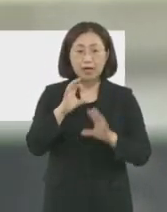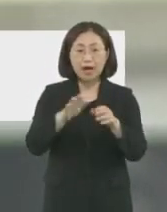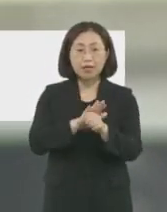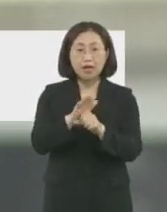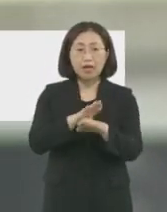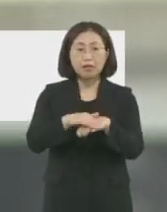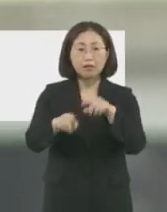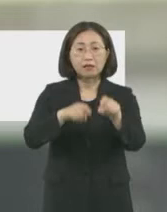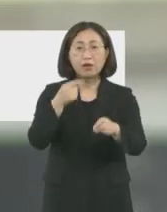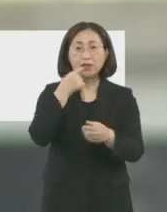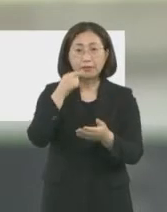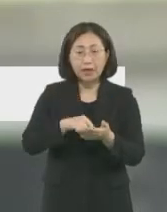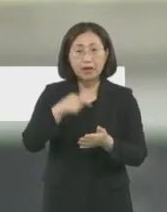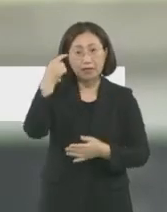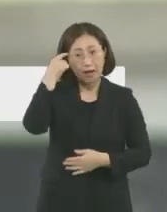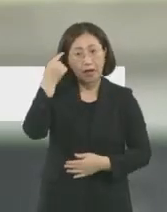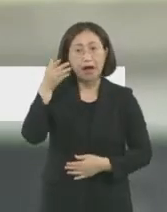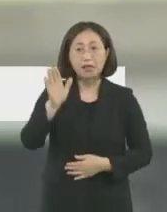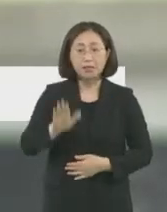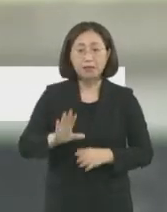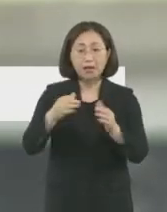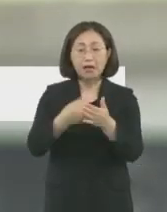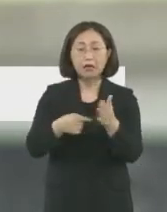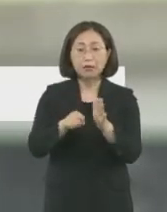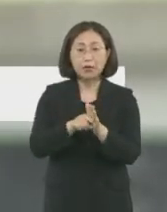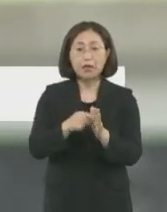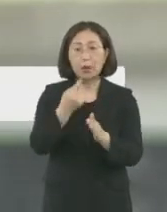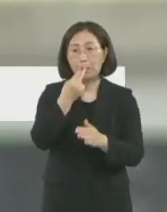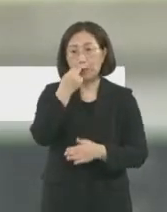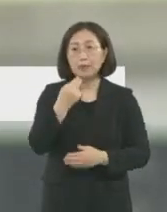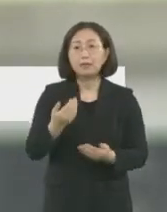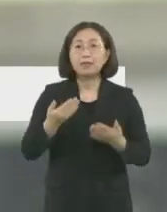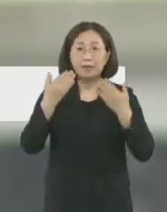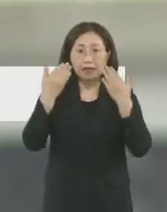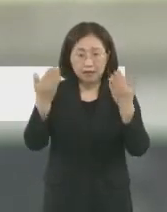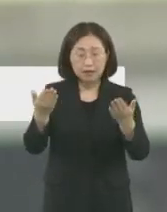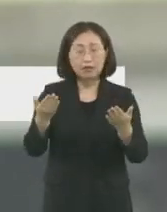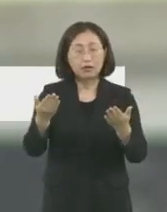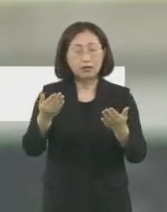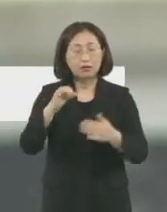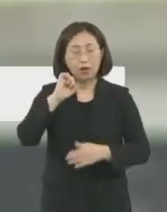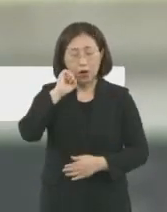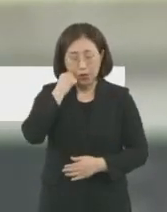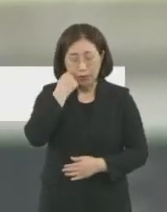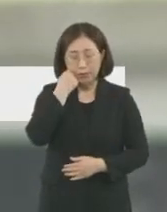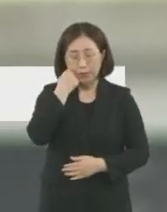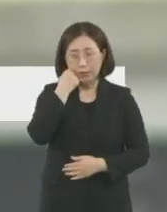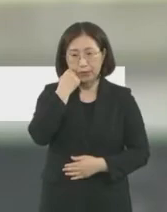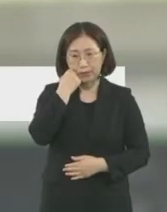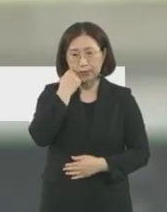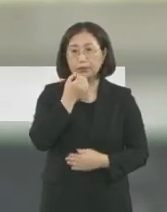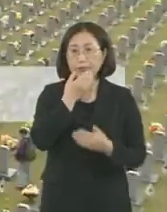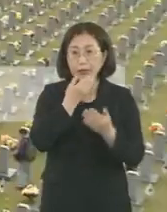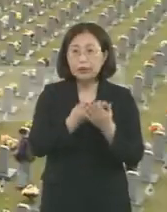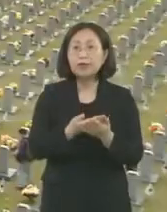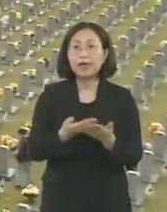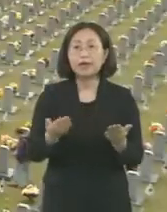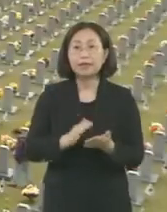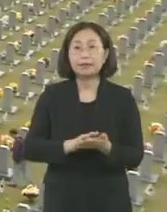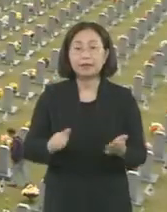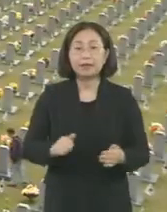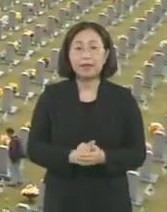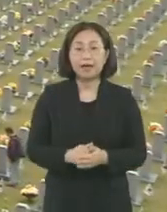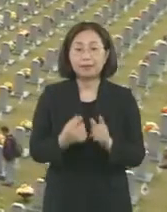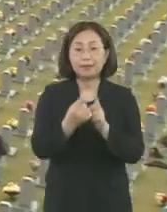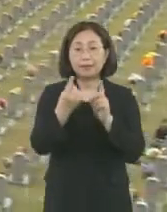수 있을지 모르지만 나라를 위해 목숨을 바치는 일은 참으로 어렵고 숭고한 일입니다.